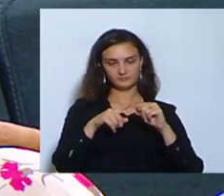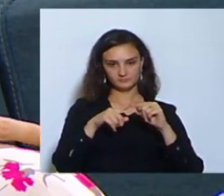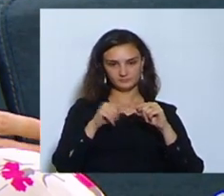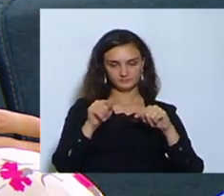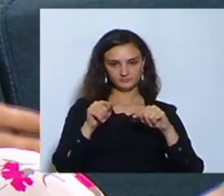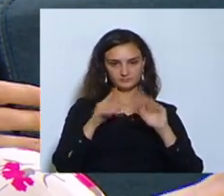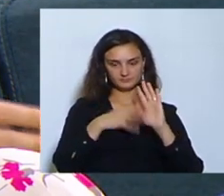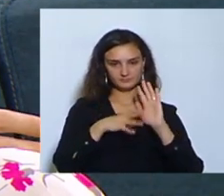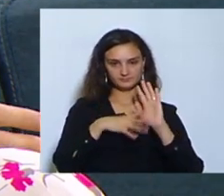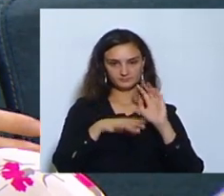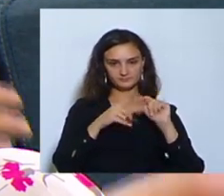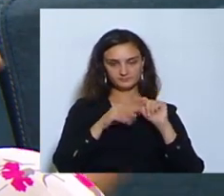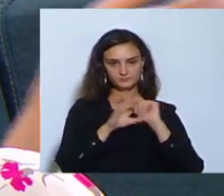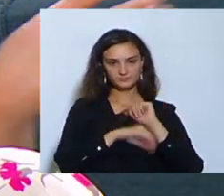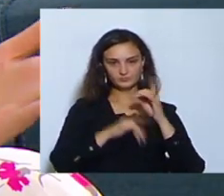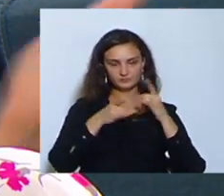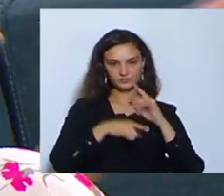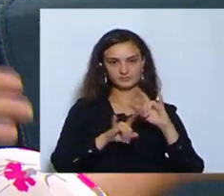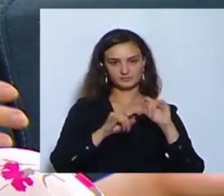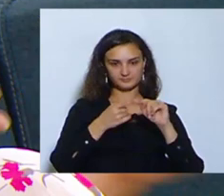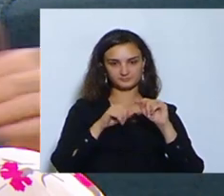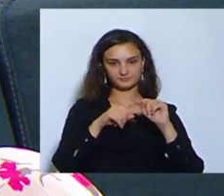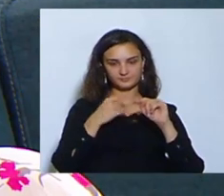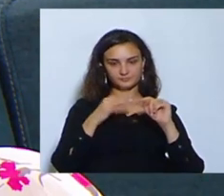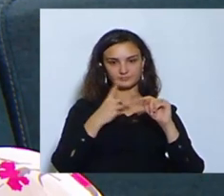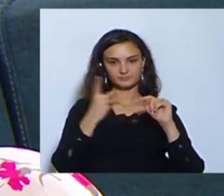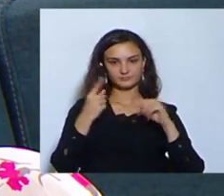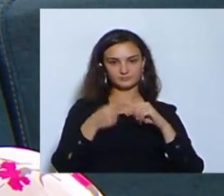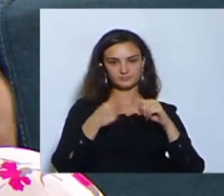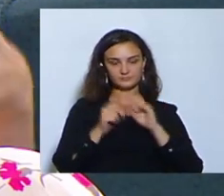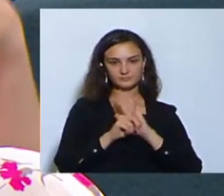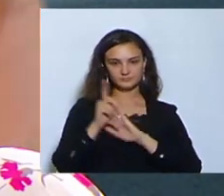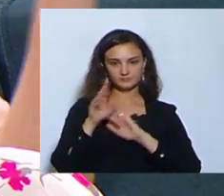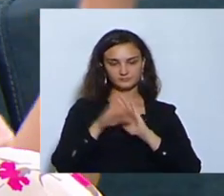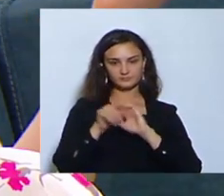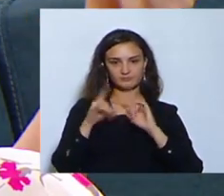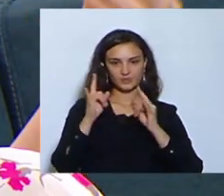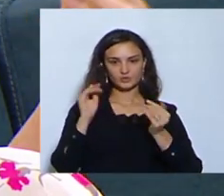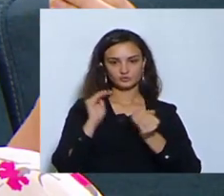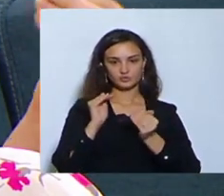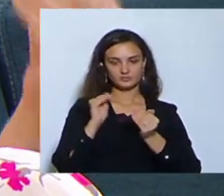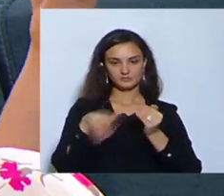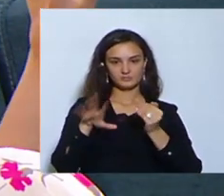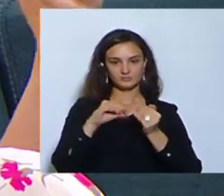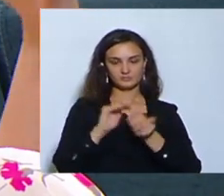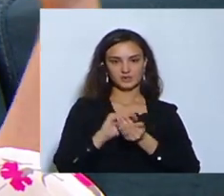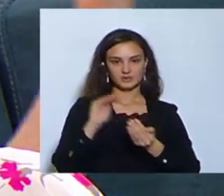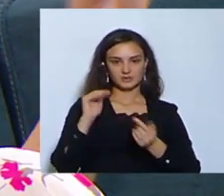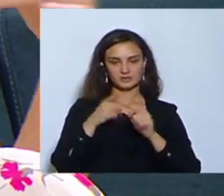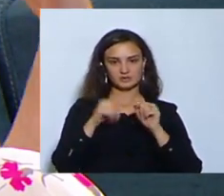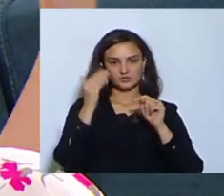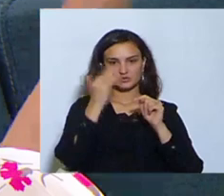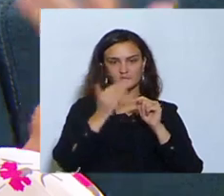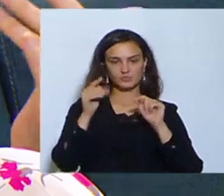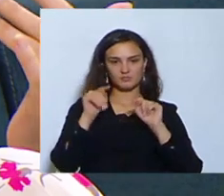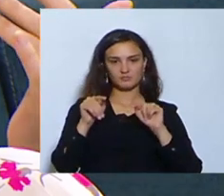თქვათ 90-იანების ბოლოს დაიბადა უკვე 21 საუკუნის დასაწყისში, ამ თოჯინებზეა გაზრდილი. ესე იგი